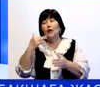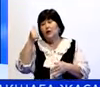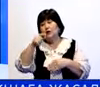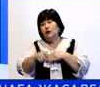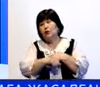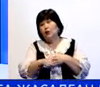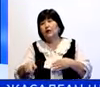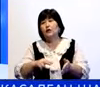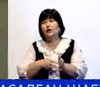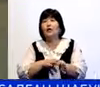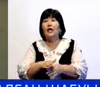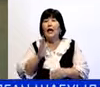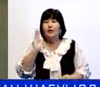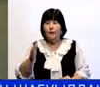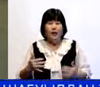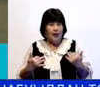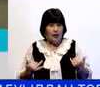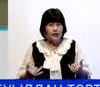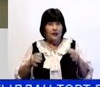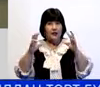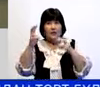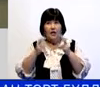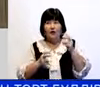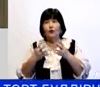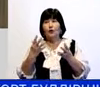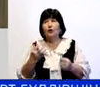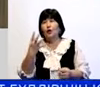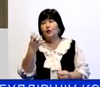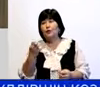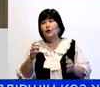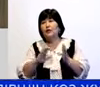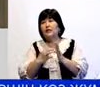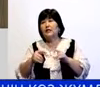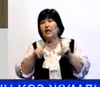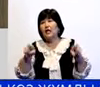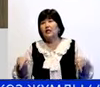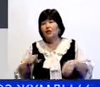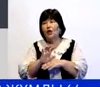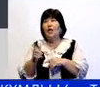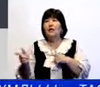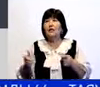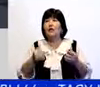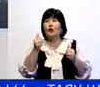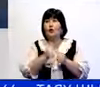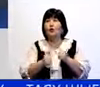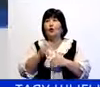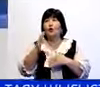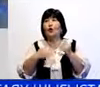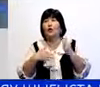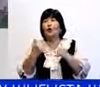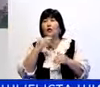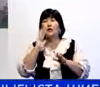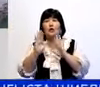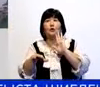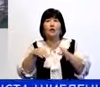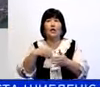дейін жүзеге аспақ. Қазір зауытта күніне 500 тонна шыны шығарылуда, дайын өнім күнделікті құрылыс саласында сұранысқа ие